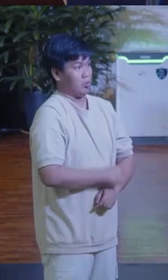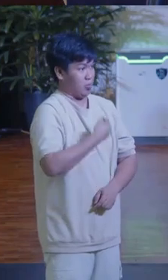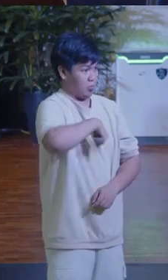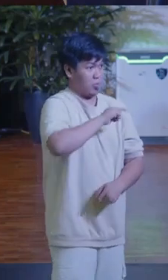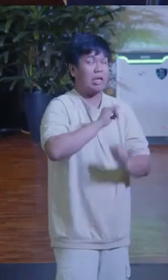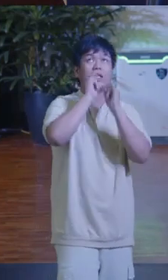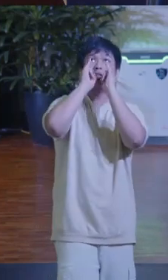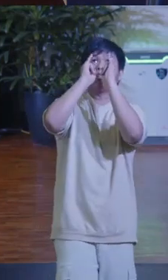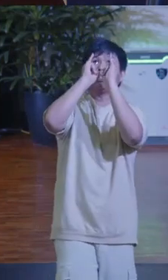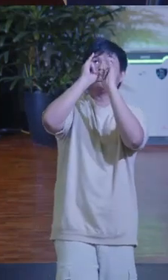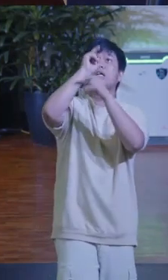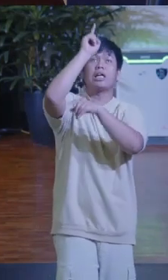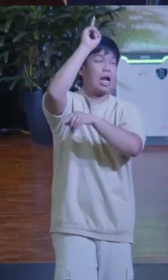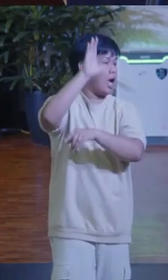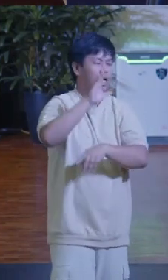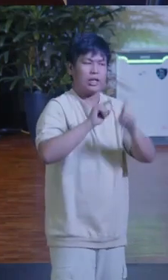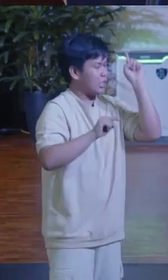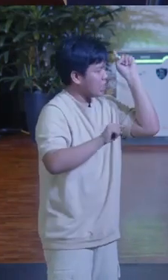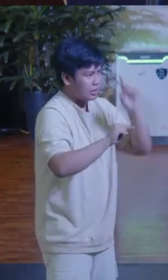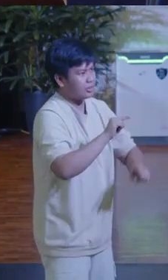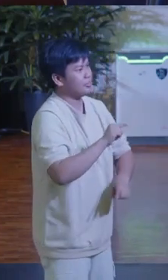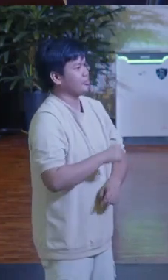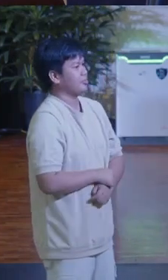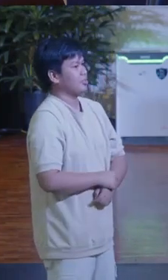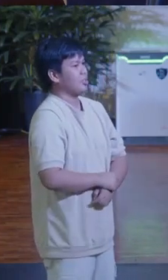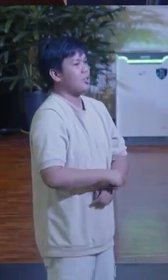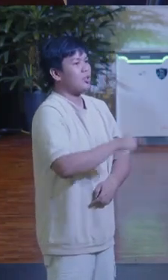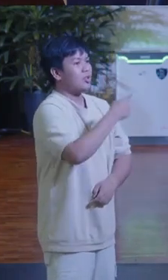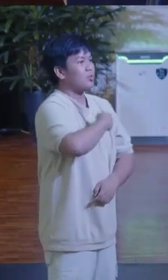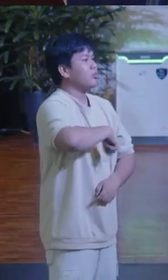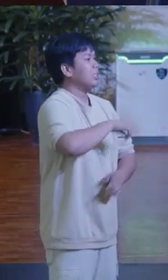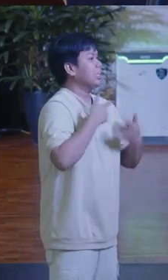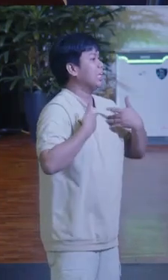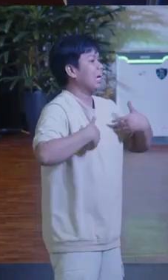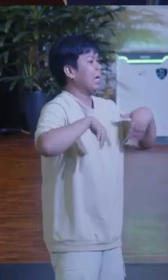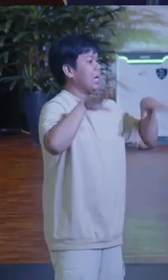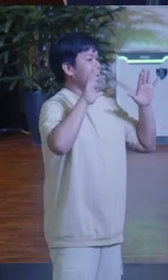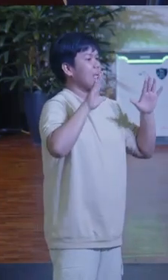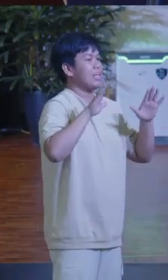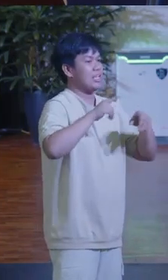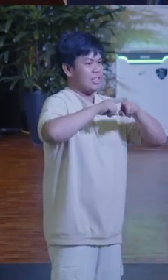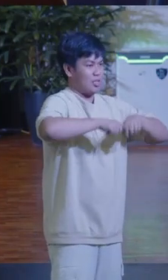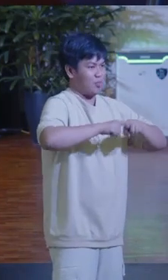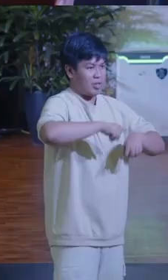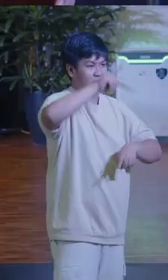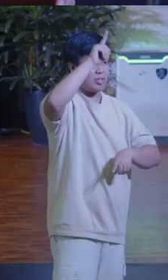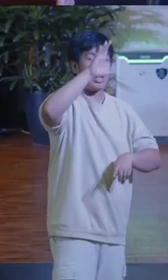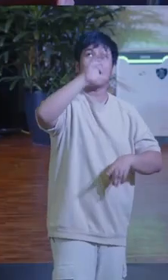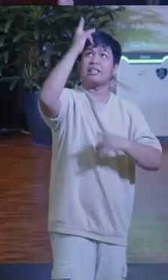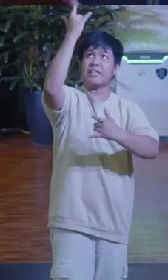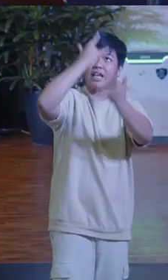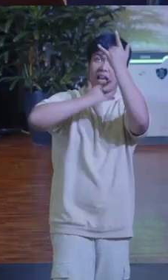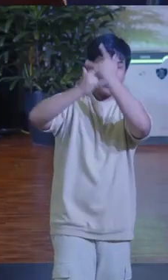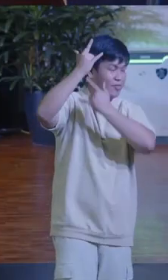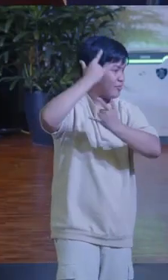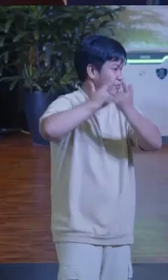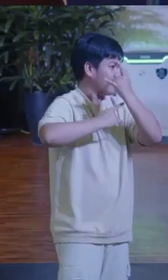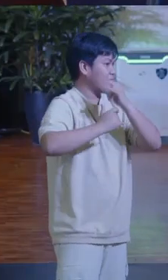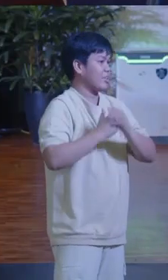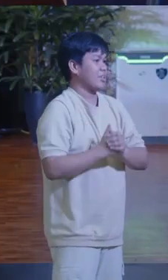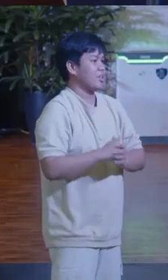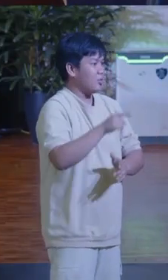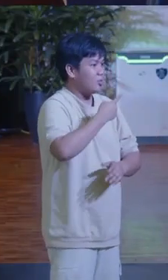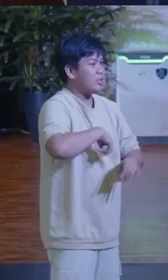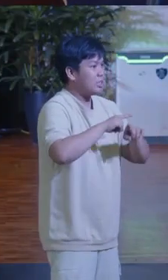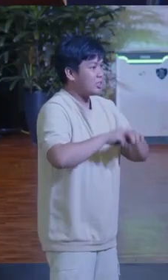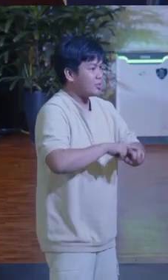Tayo ay umaasa lang sa kanyang malawak na pag-ibig at malalim na kahabagan.